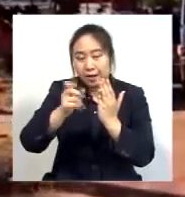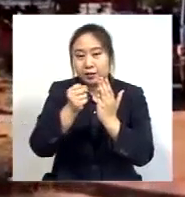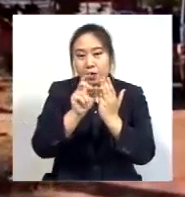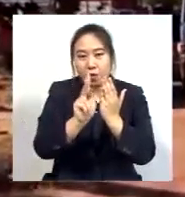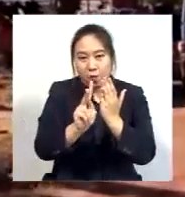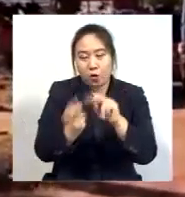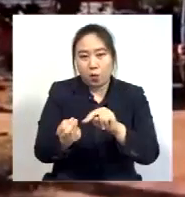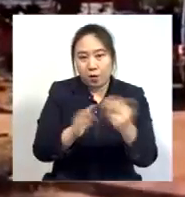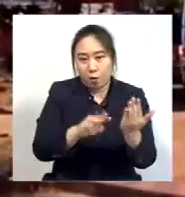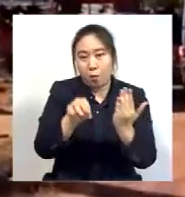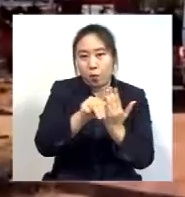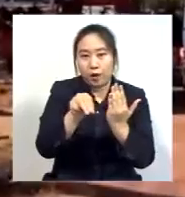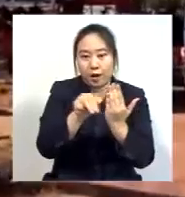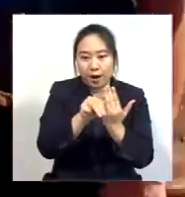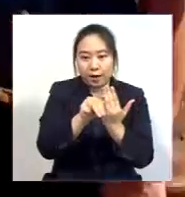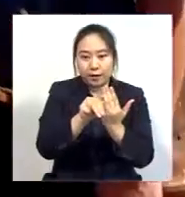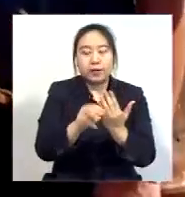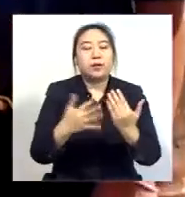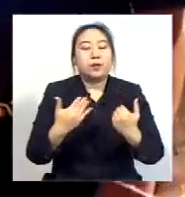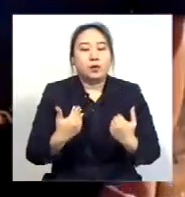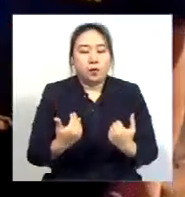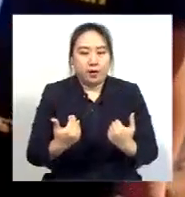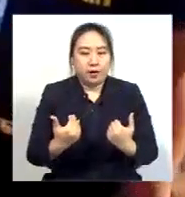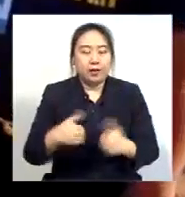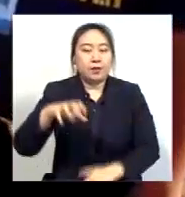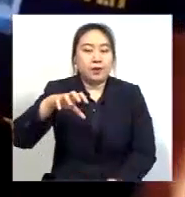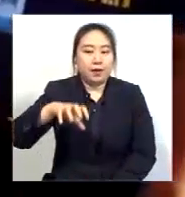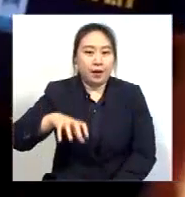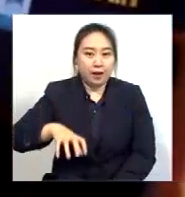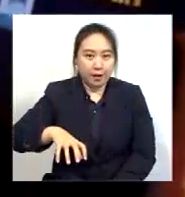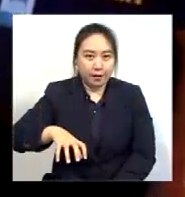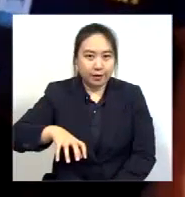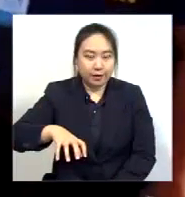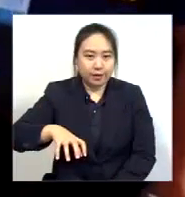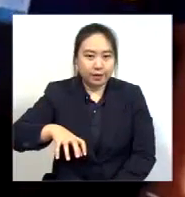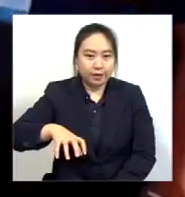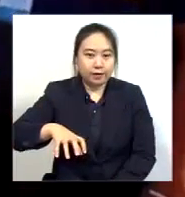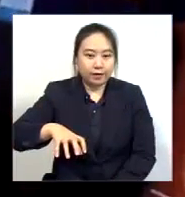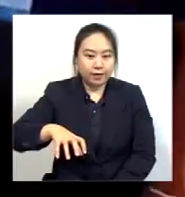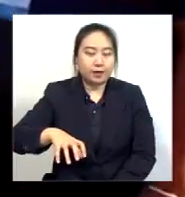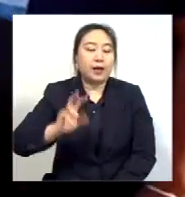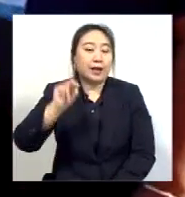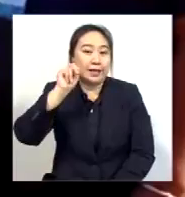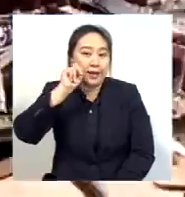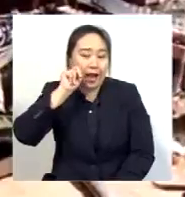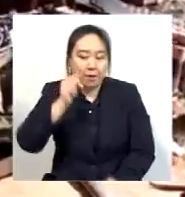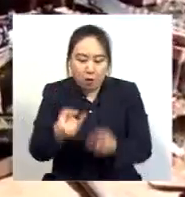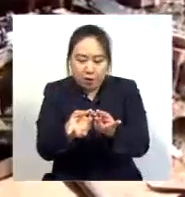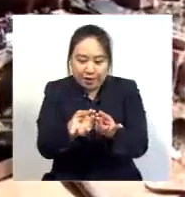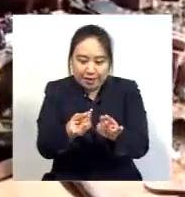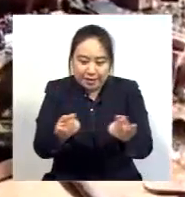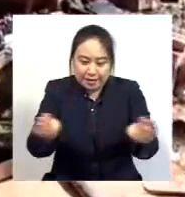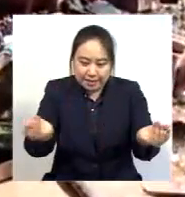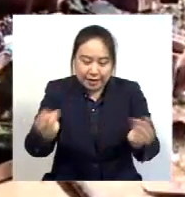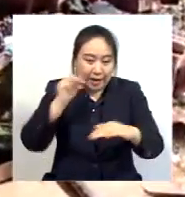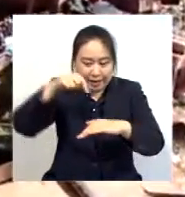ครนครพนมและมุกดาหารล่าสุดค่ะทางสำนักงานพยาขออภัยค่ะสำนักงานทรัพยากรน้ำบาดาลเขต10